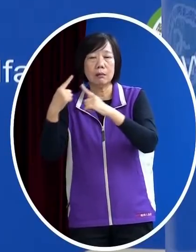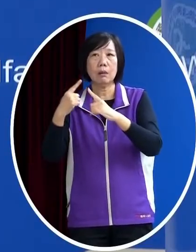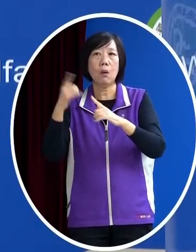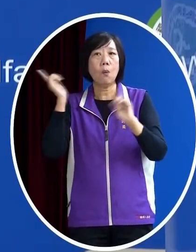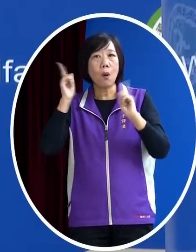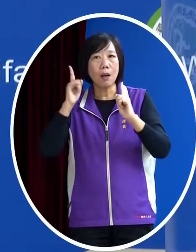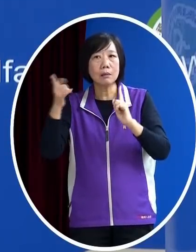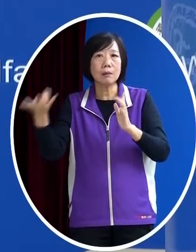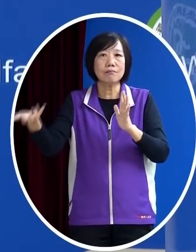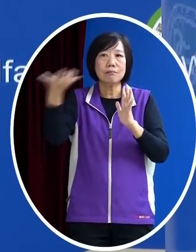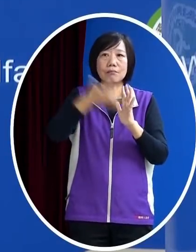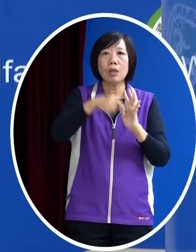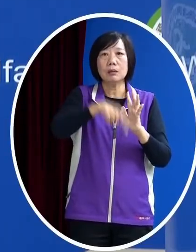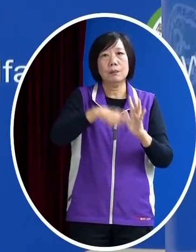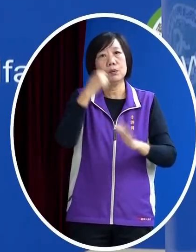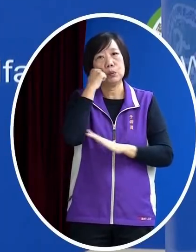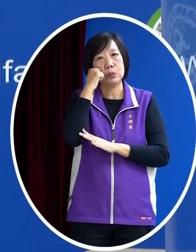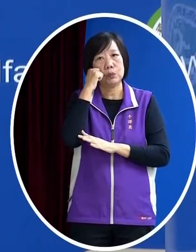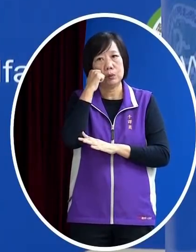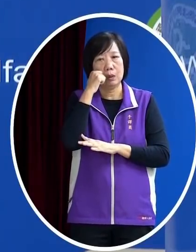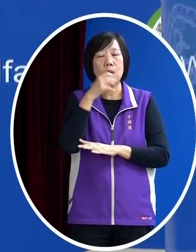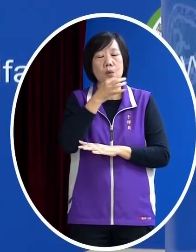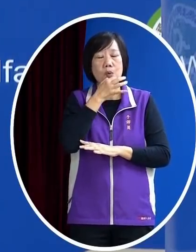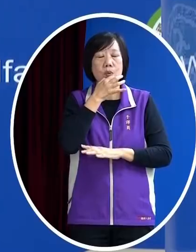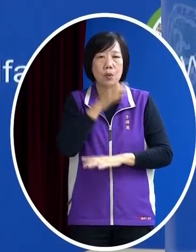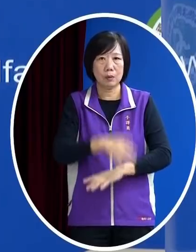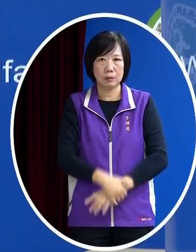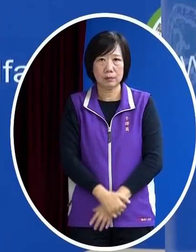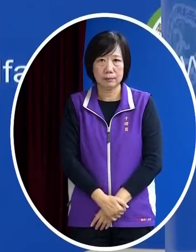旅游史回来的到集中检疫所。